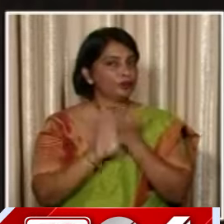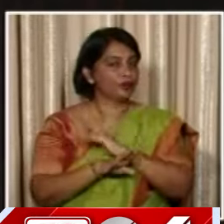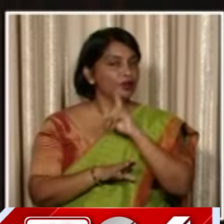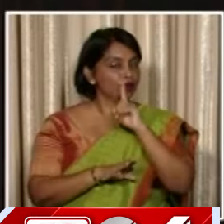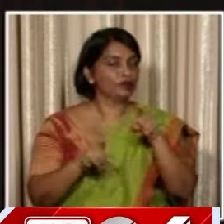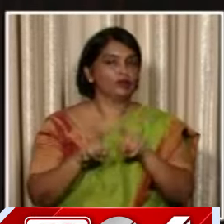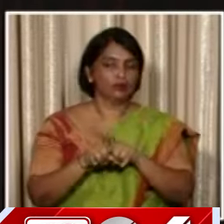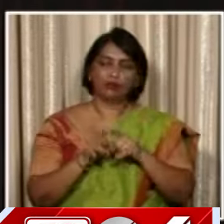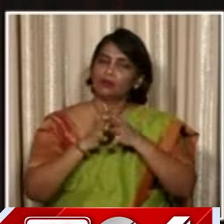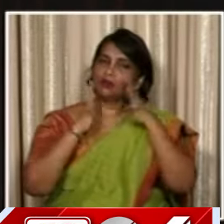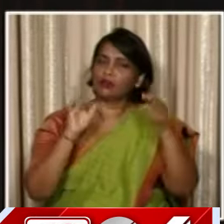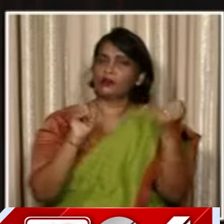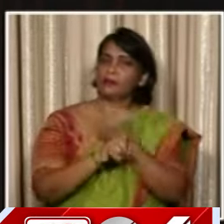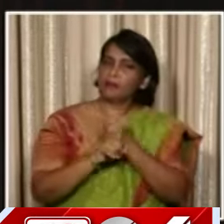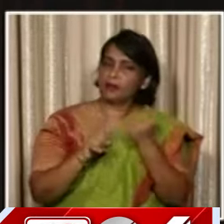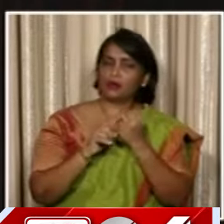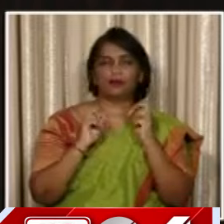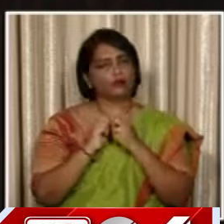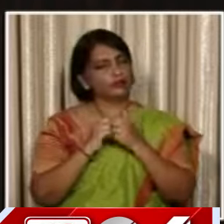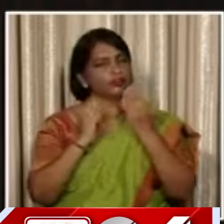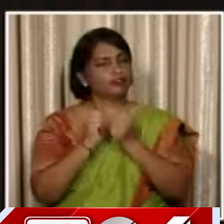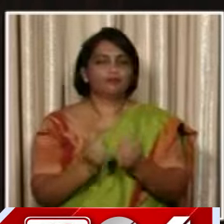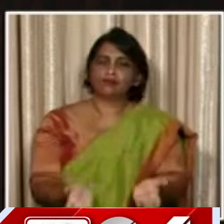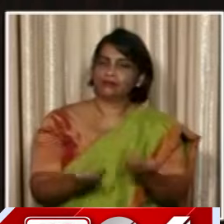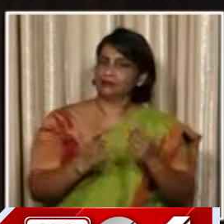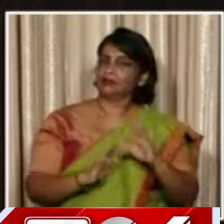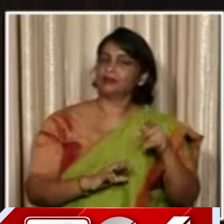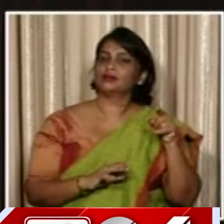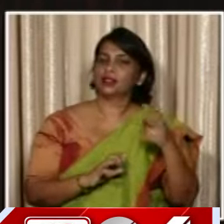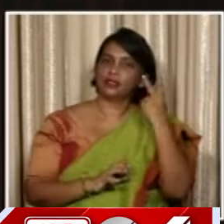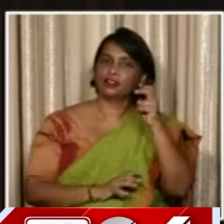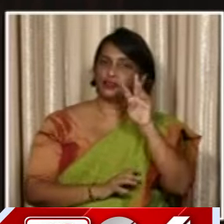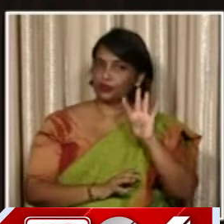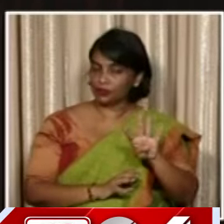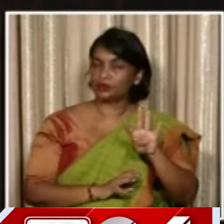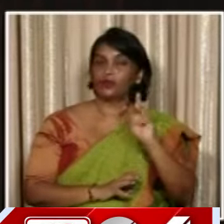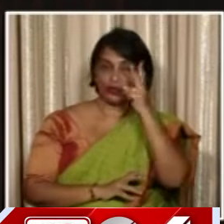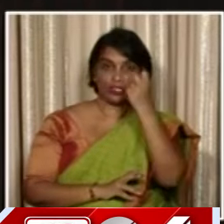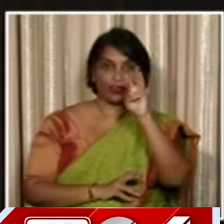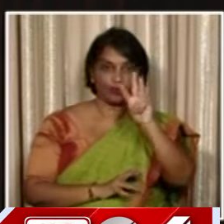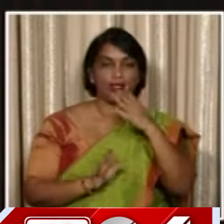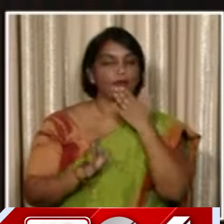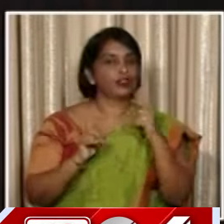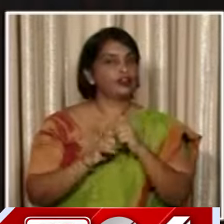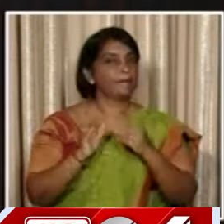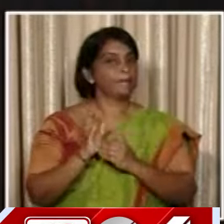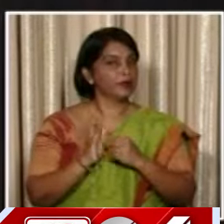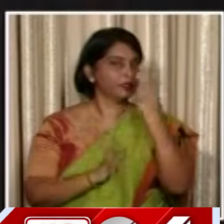වගේ කොපමණ බලපෑම් ආවත් කොපමණ උස්සිගැන්වීම් කරත් 2023දී ඇමරිකන් ඩොලර් මිලියන